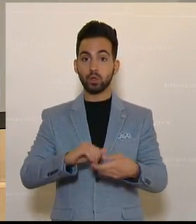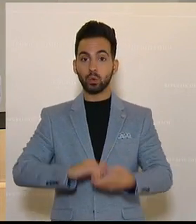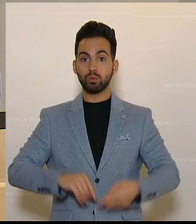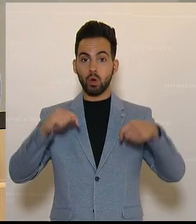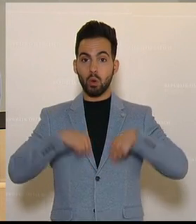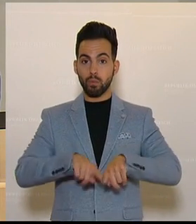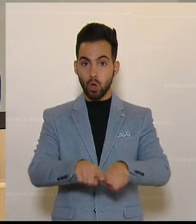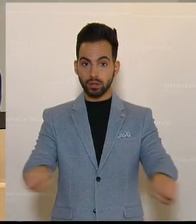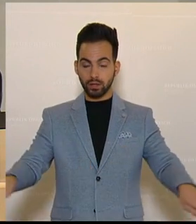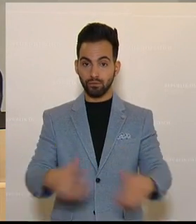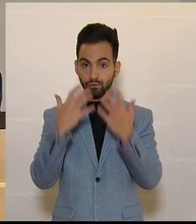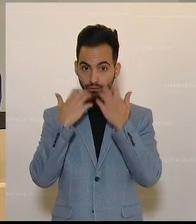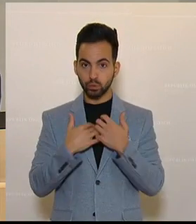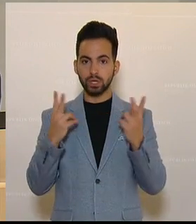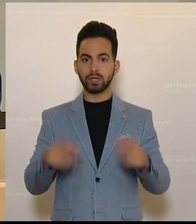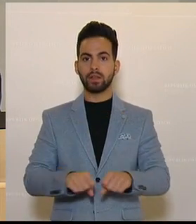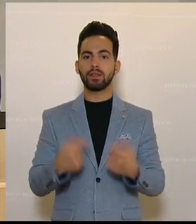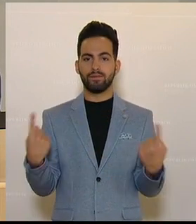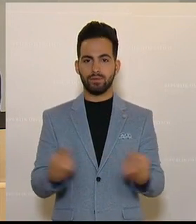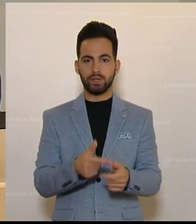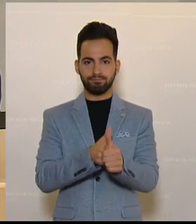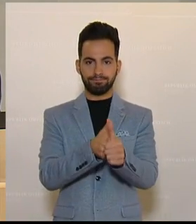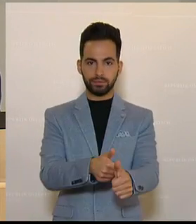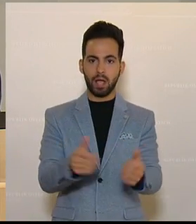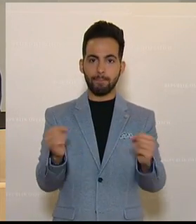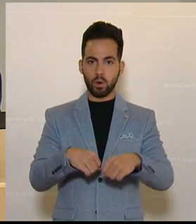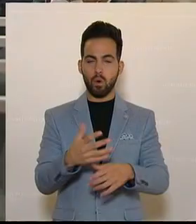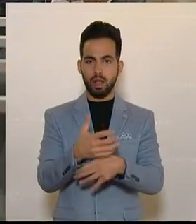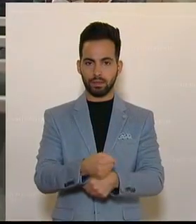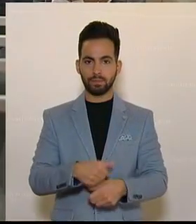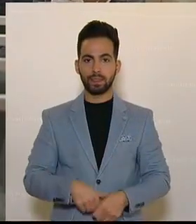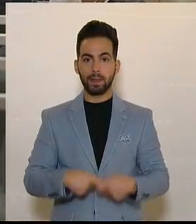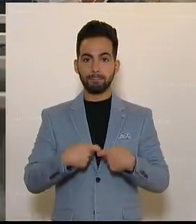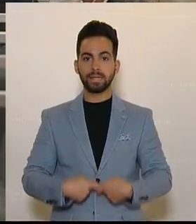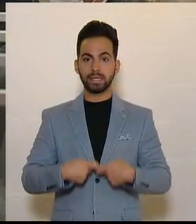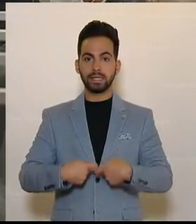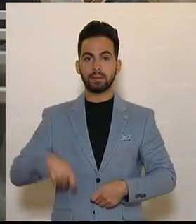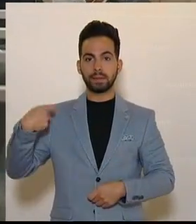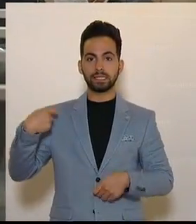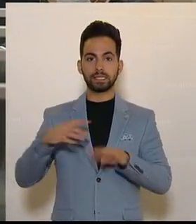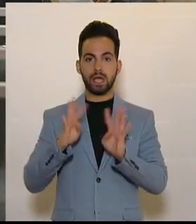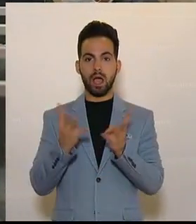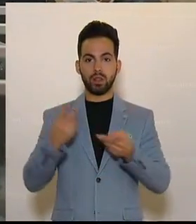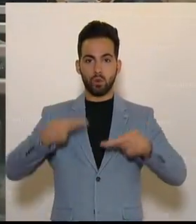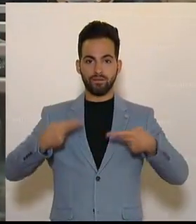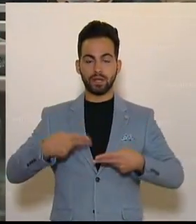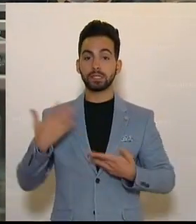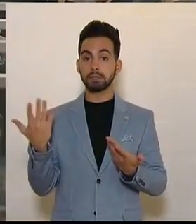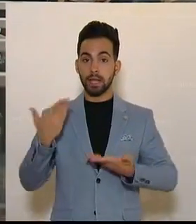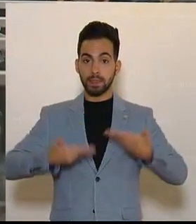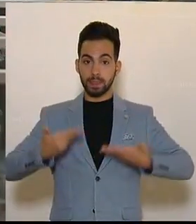Clubobleute wünschen. Und wir fragen und halten uns auch an die Abmachung. Zwischen den Mitgliedern der Präsidialkonferenz wurde über die